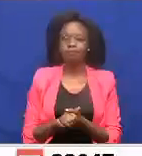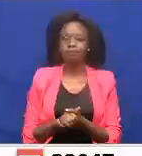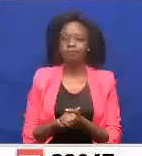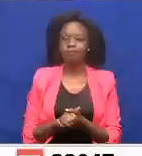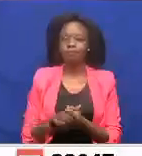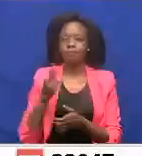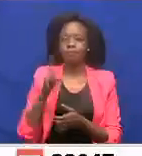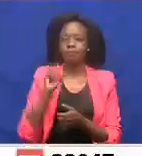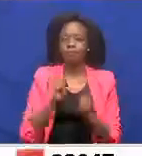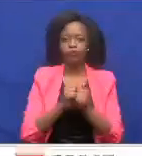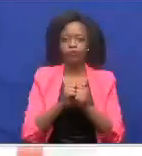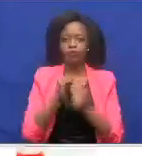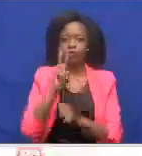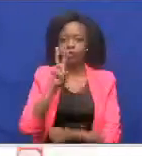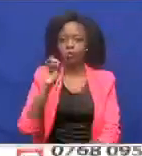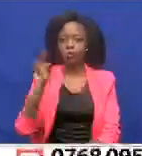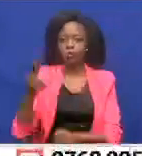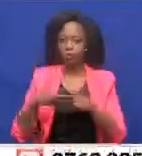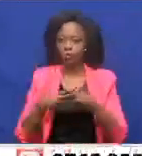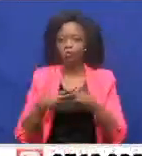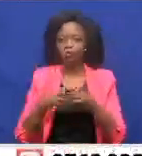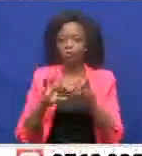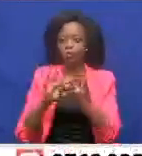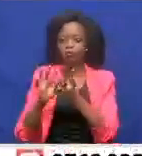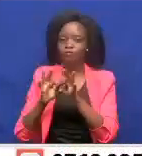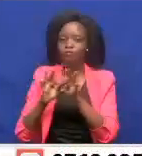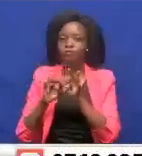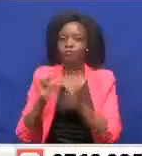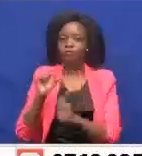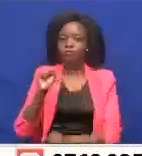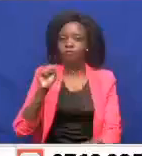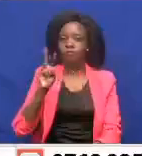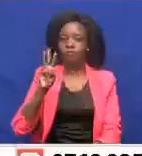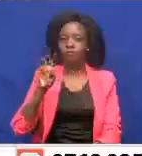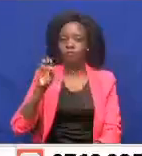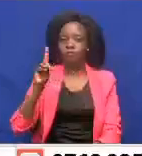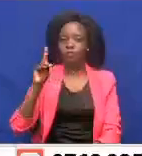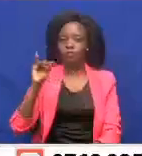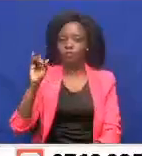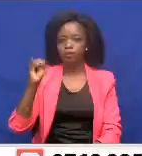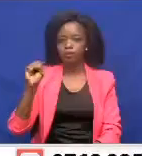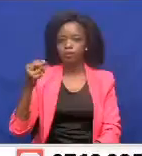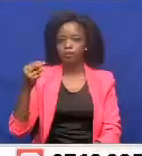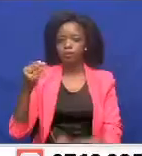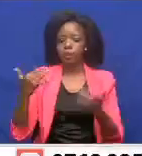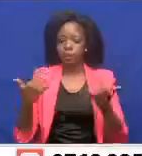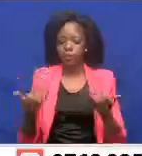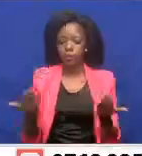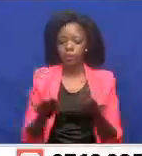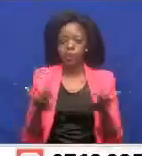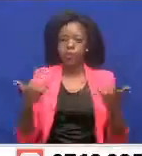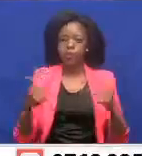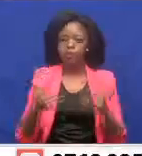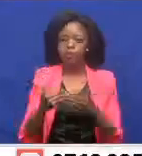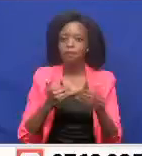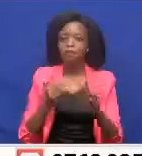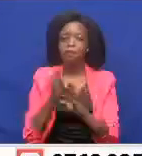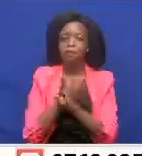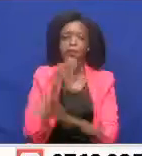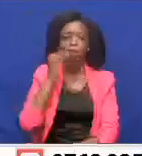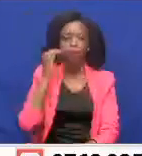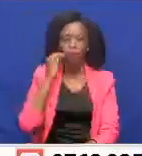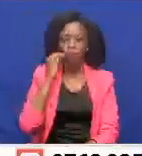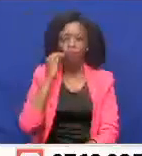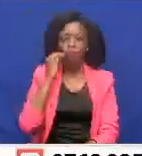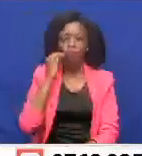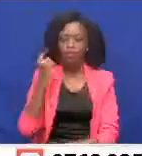In 2007, Mulama joined Swedish outfit VSK Västerås, where he charged for 2 seasons before jetting back home and turning out